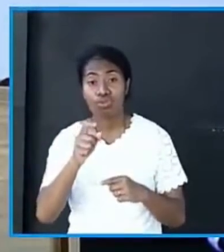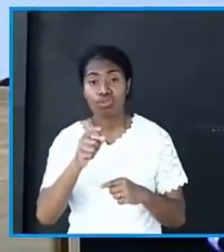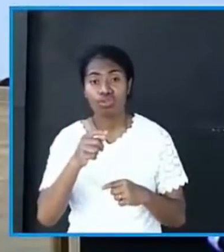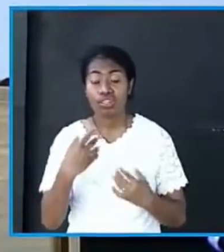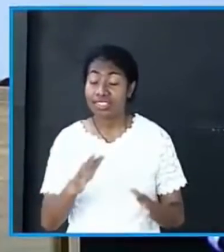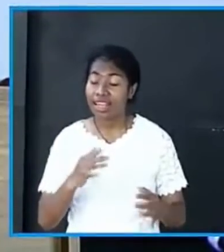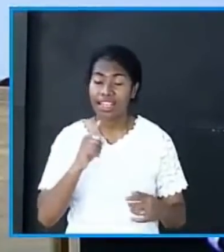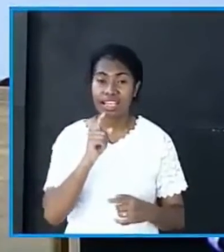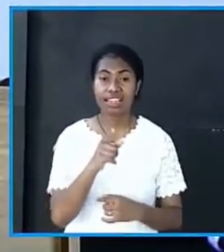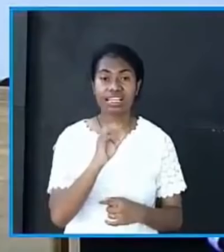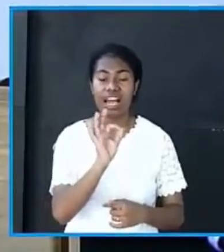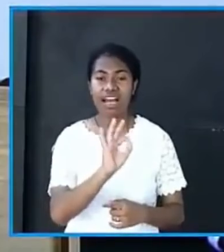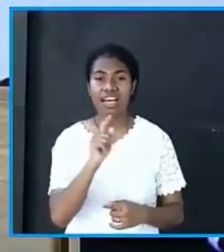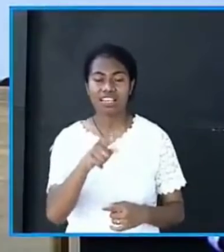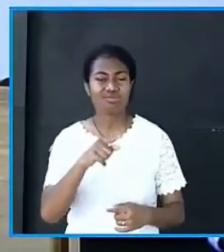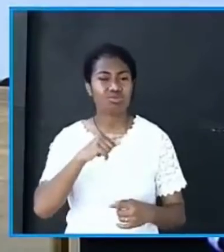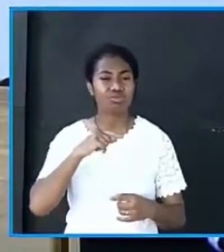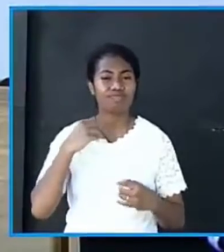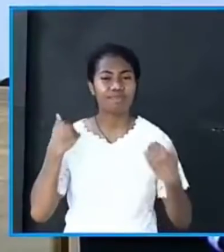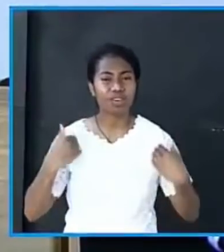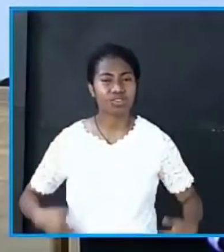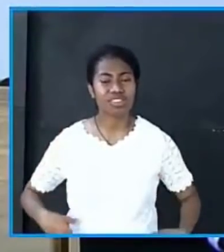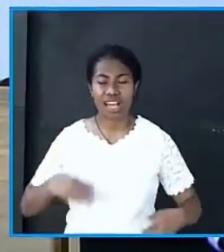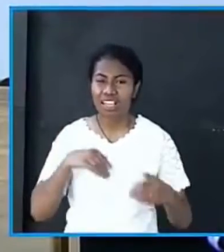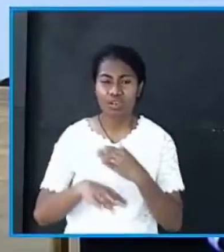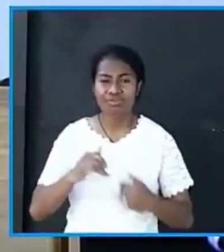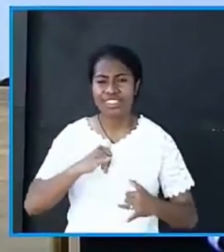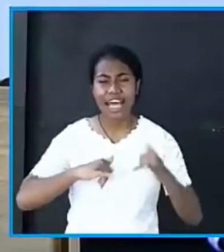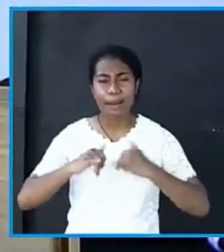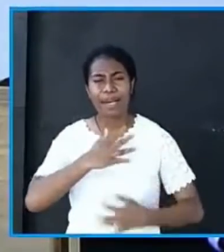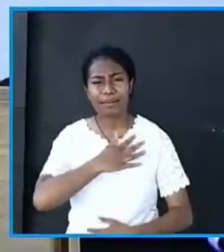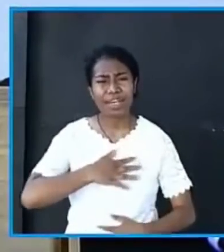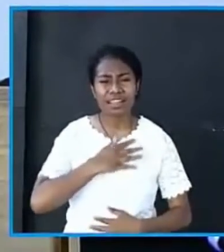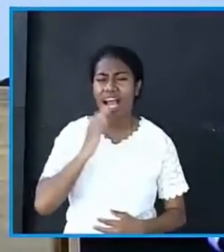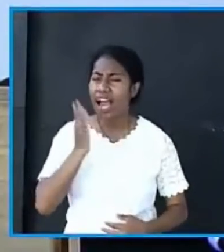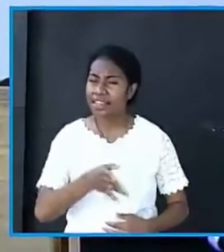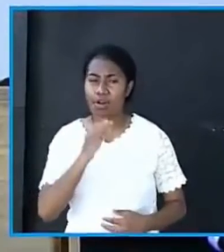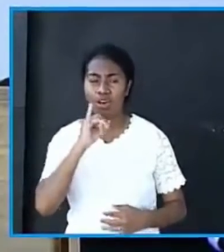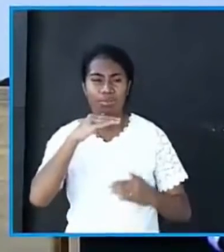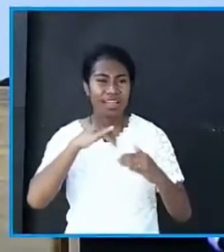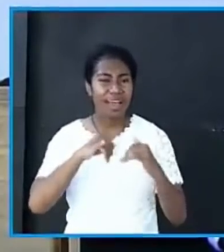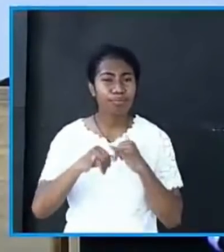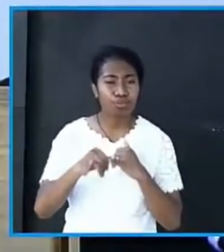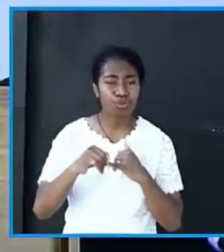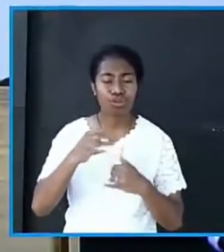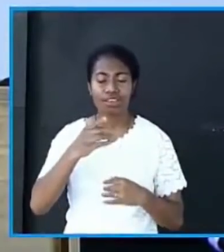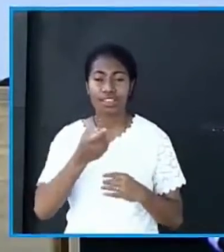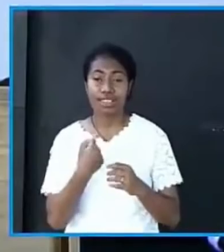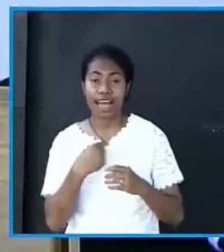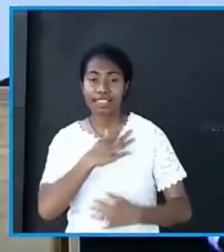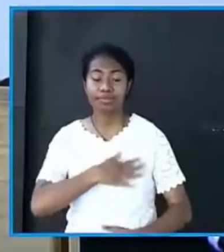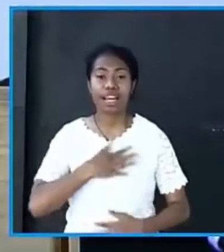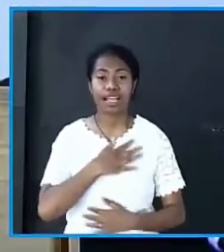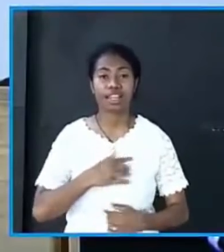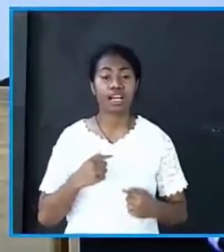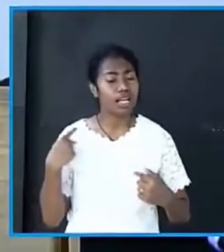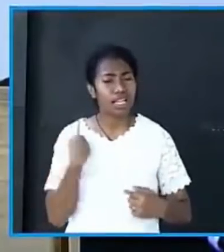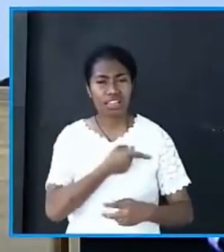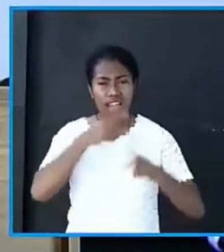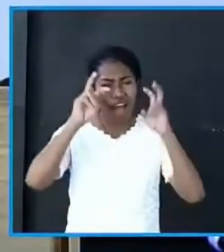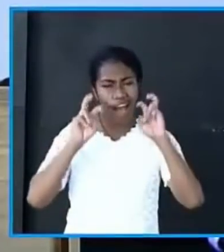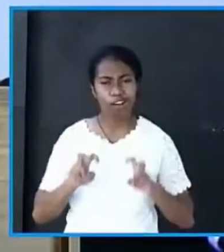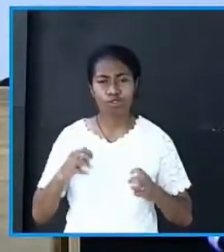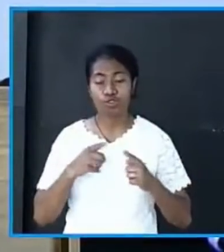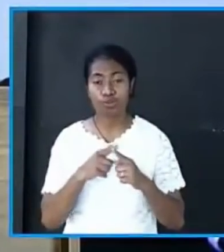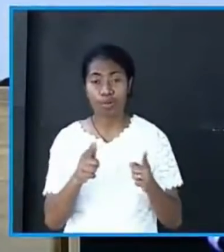hidup sama dengan binatang kita makhluk berpeta dan teladan dalam seharusnya berbeda dengan